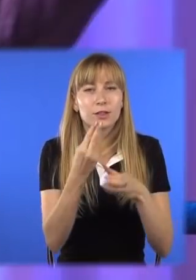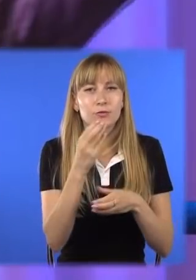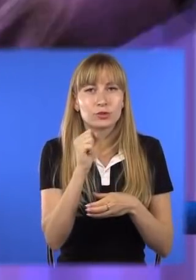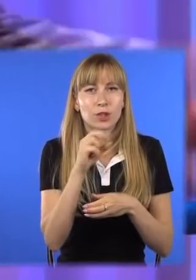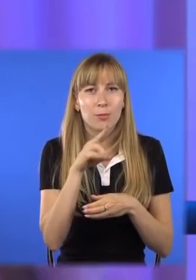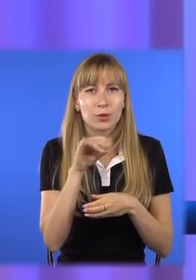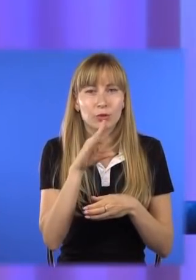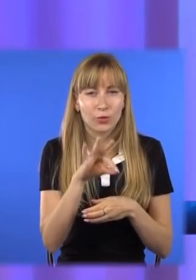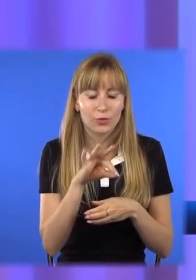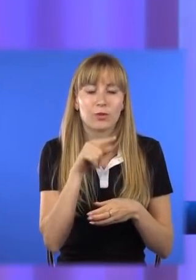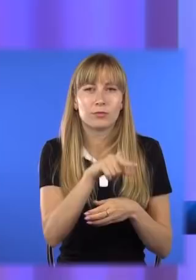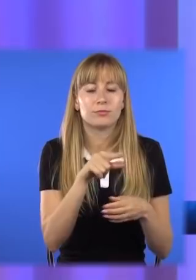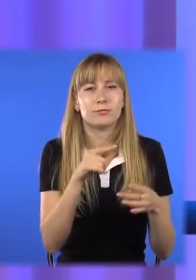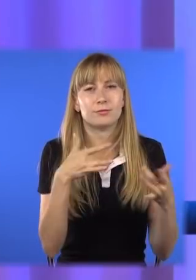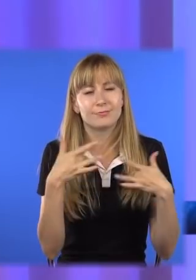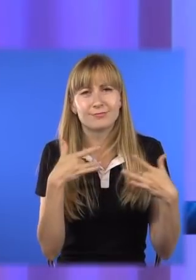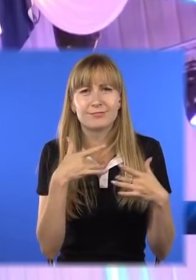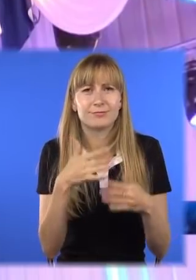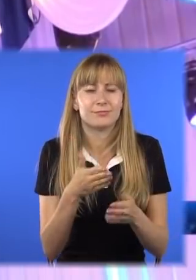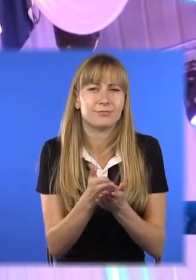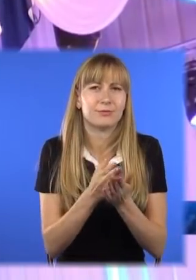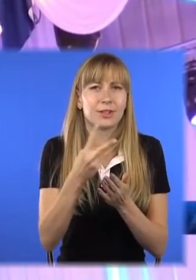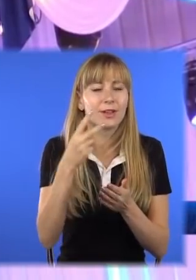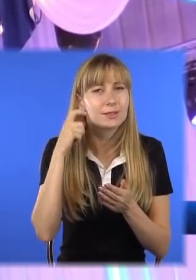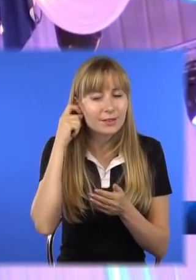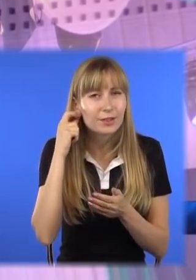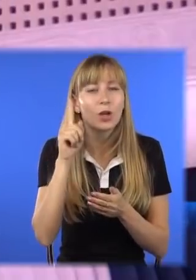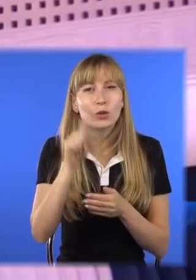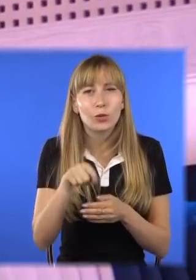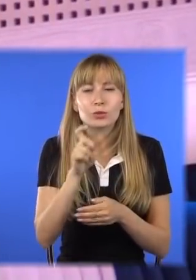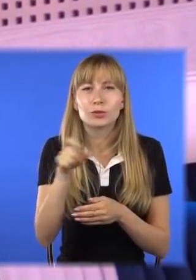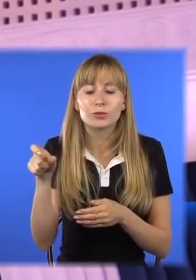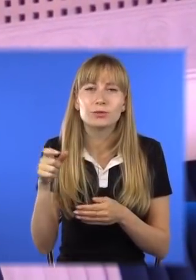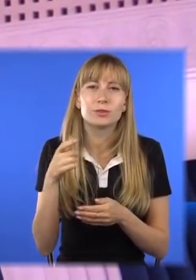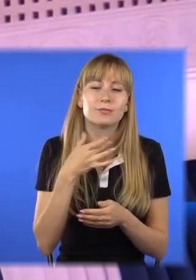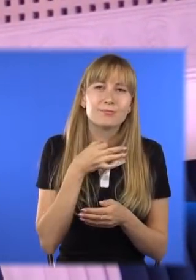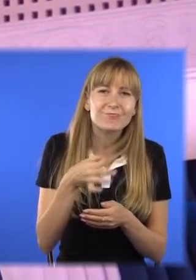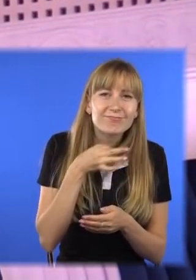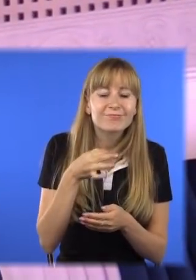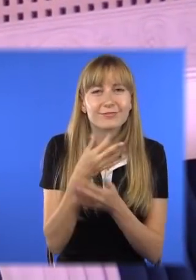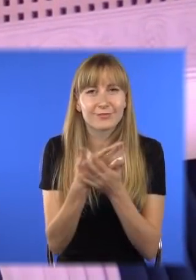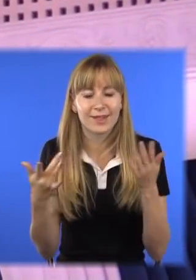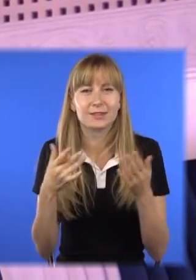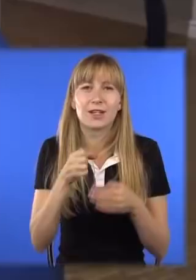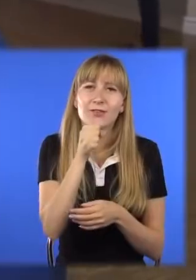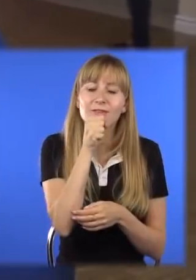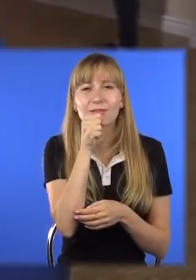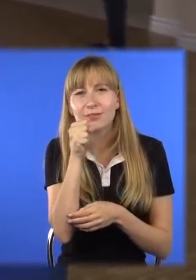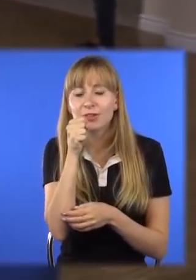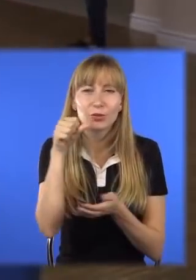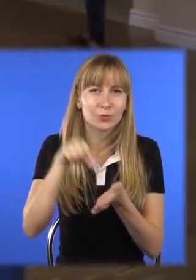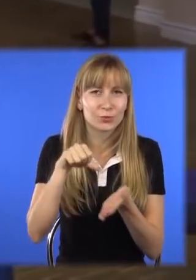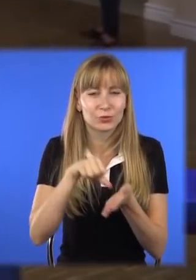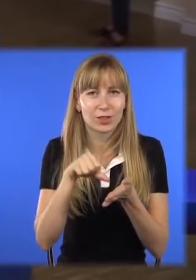наспіви» та народний артист України Володимир Полубоярцев співають наживо. Адже тепер нова апаратура це дозволяє.